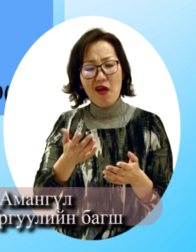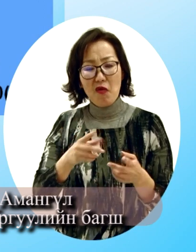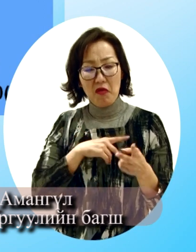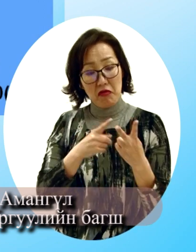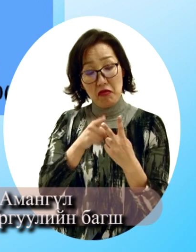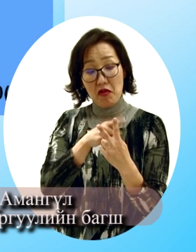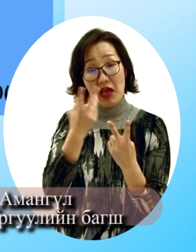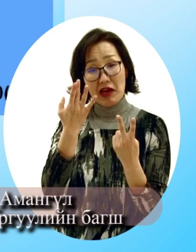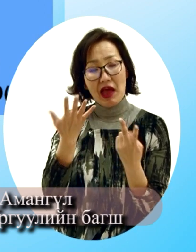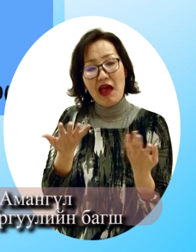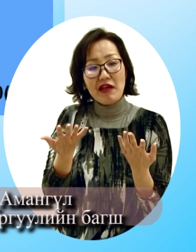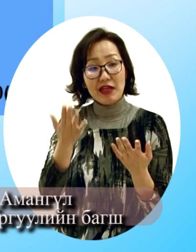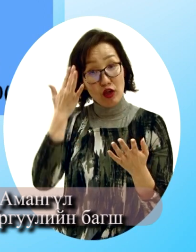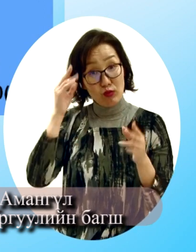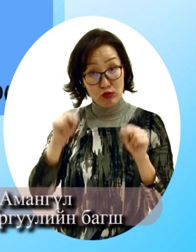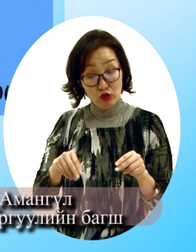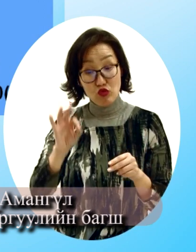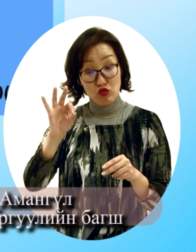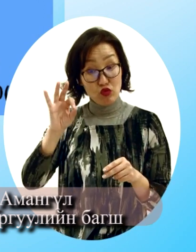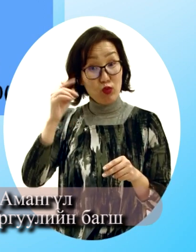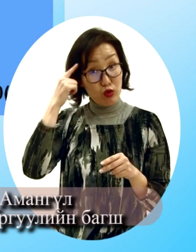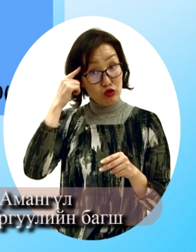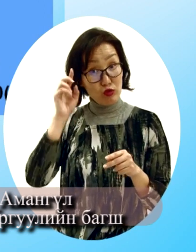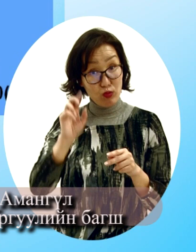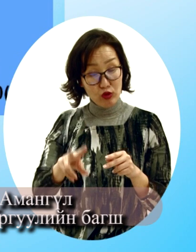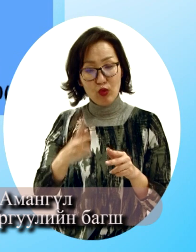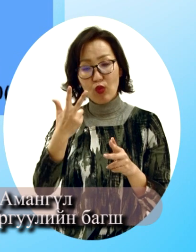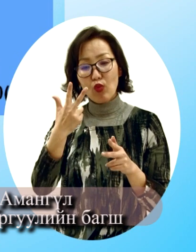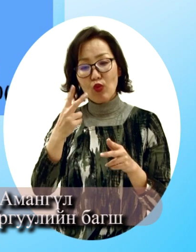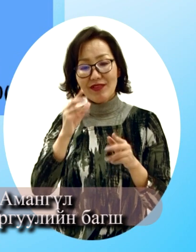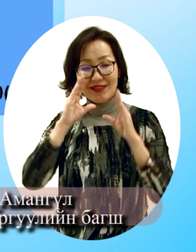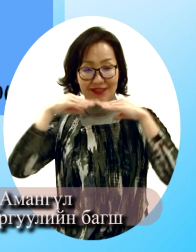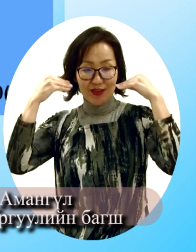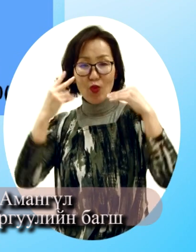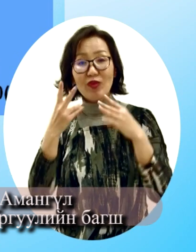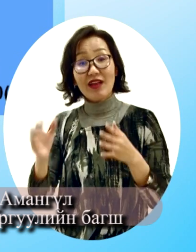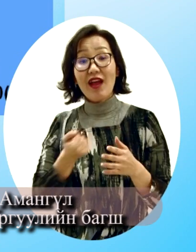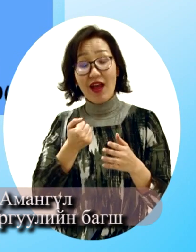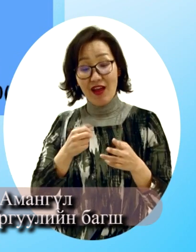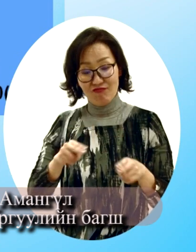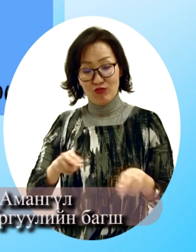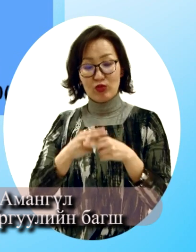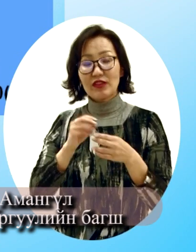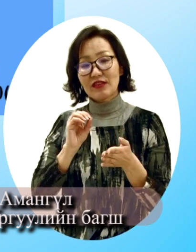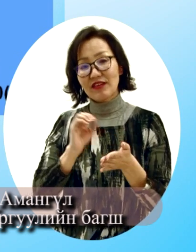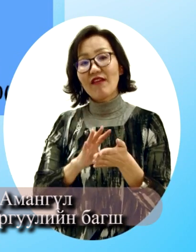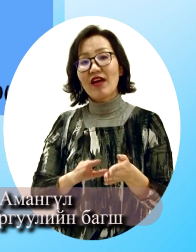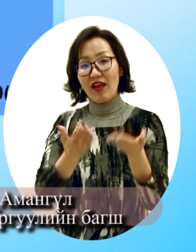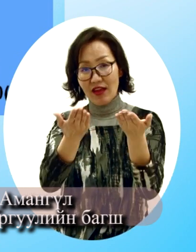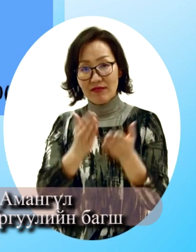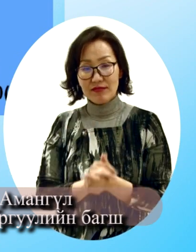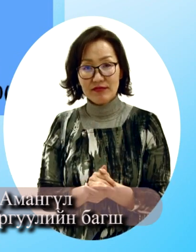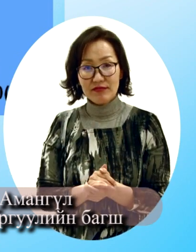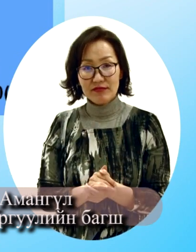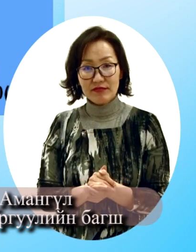Сендер кандай тасыл менен чыгардыңдар? Жообу дурус. 200 килограмм чыкса, күлөгөчтү толук